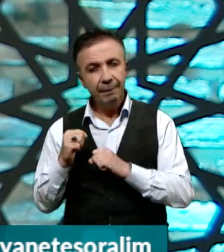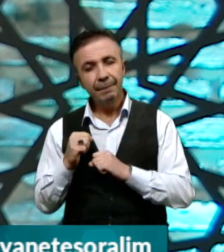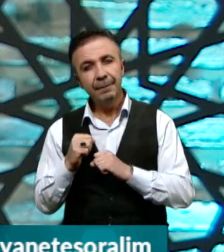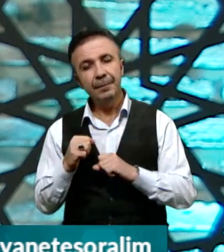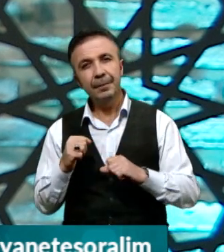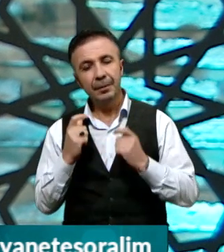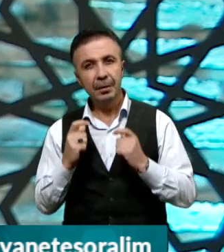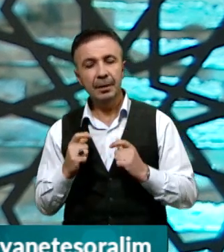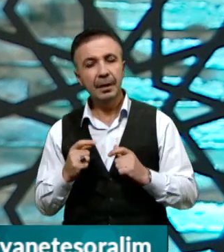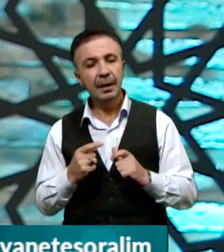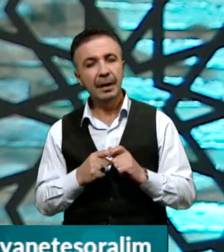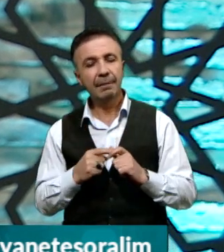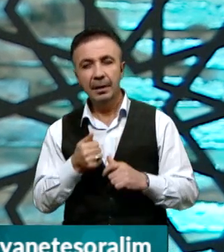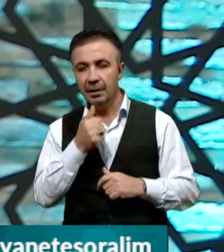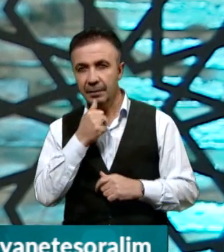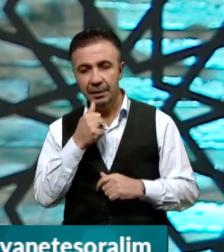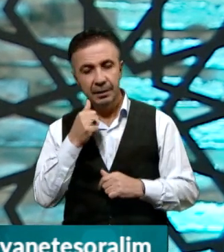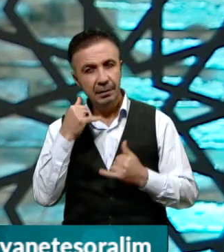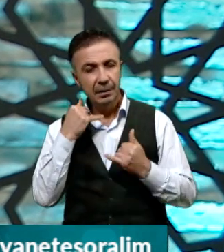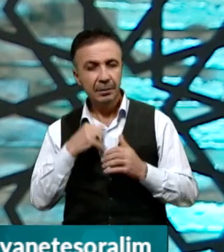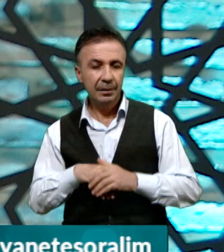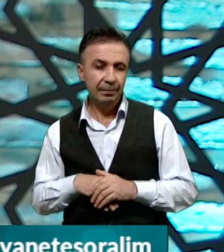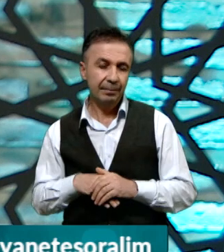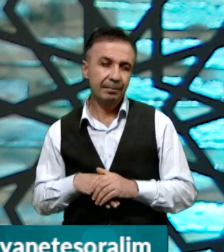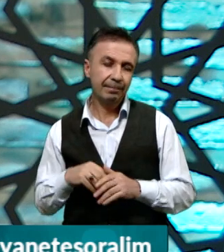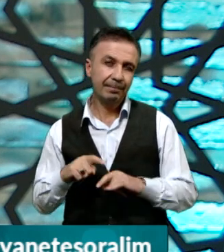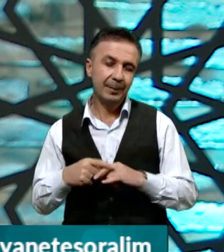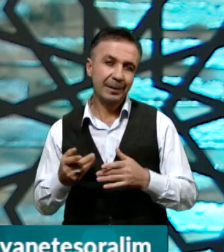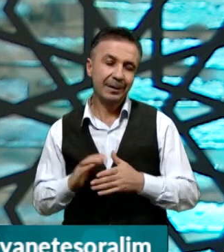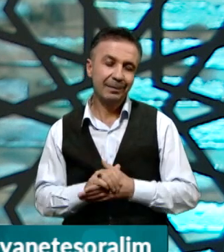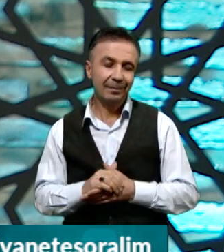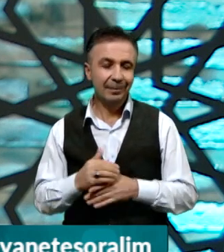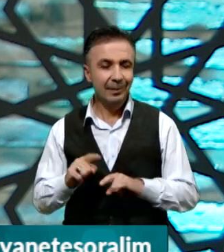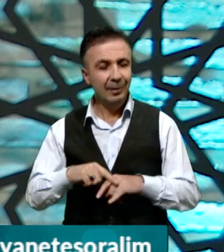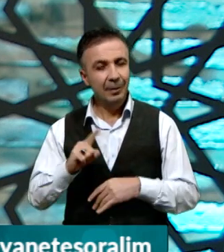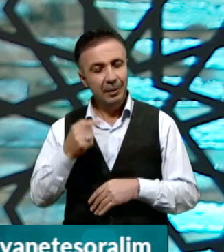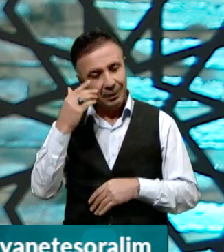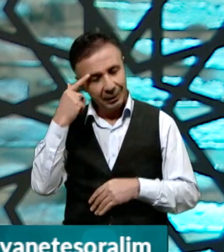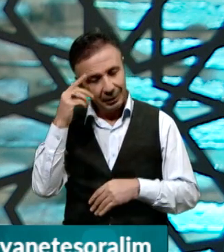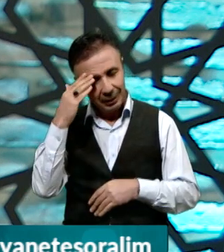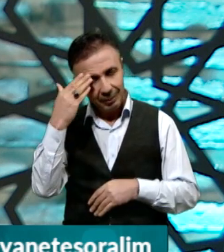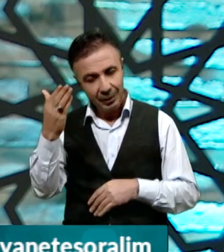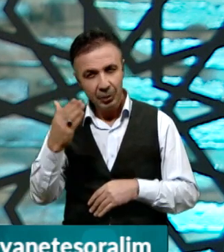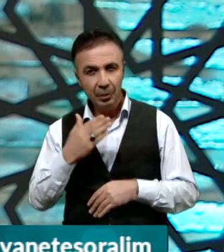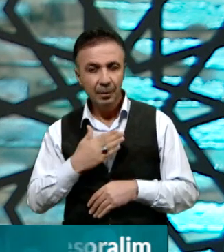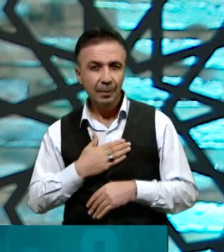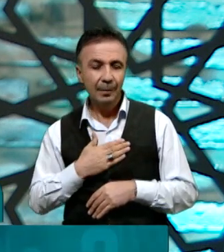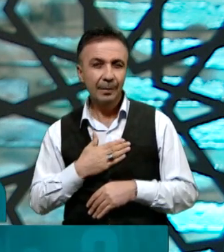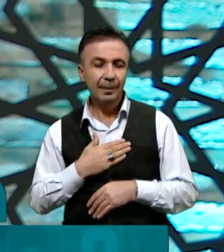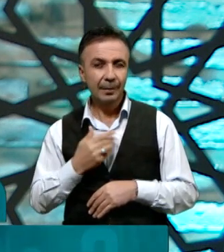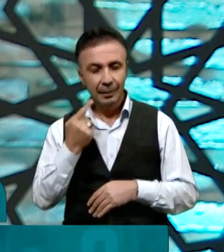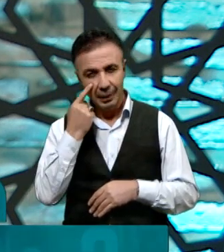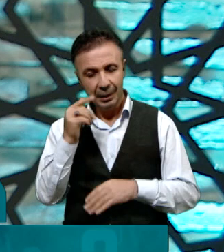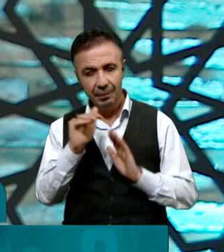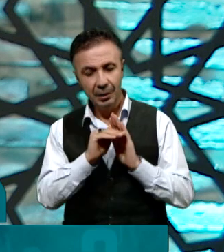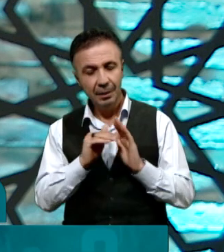telefon attığımızda. Enver Bey hoş geldiniz yayınımıza. Hocam selamun aleyküm. İyi akşamlar hocam. Hayırlı. Allah razı